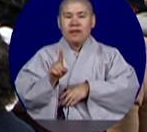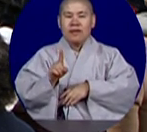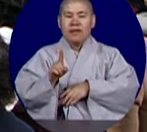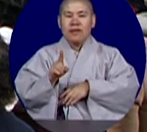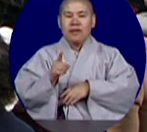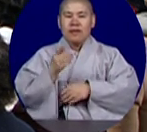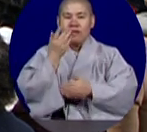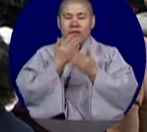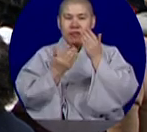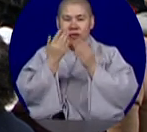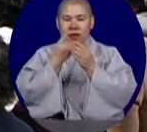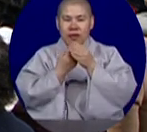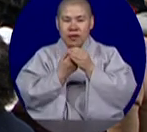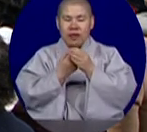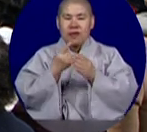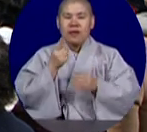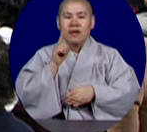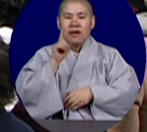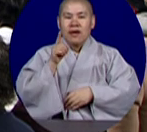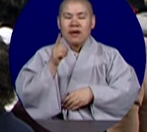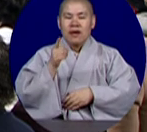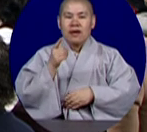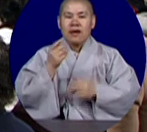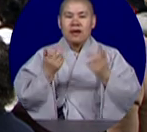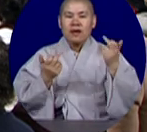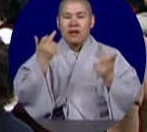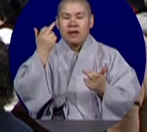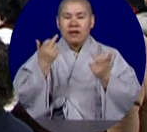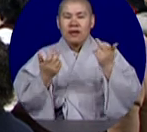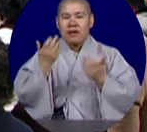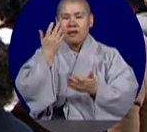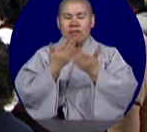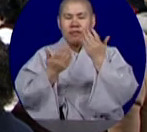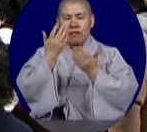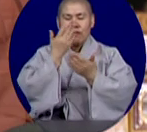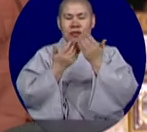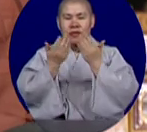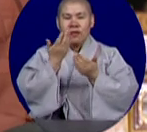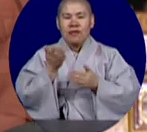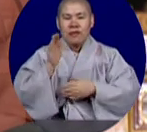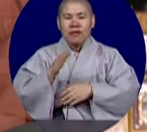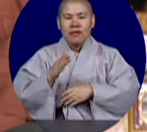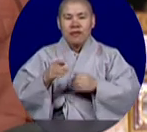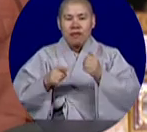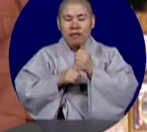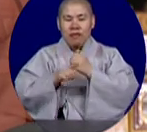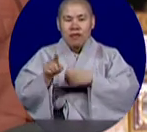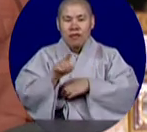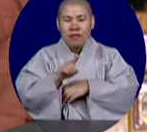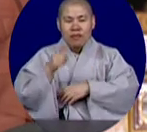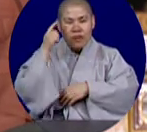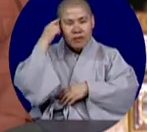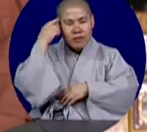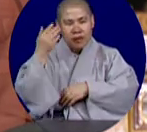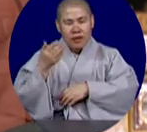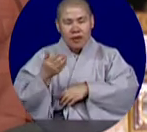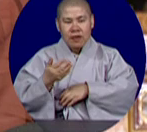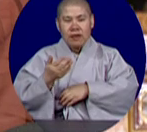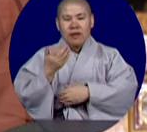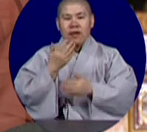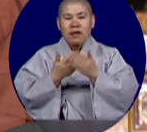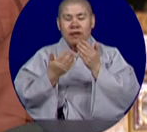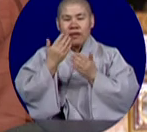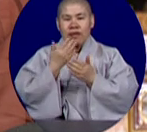불씨 하나가 온 산천을 다 태우는데 어째서 태울 수가 있는가? 점화가 아무리 돼도 하나하나